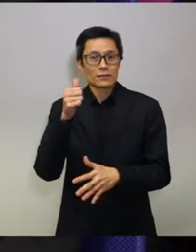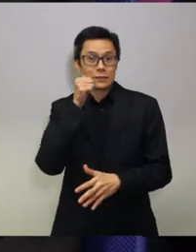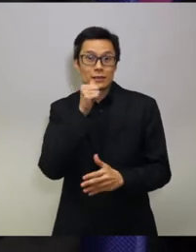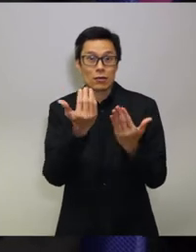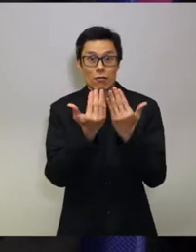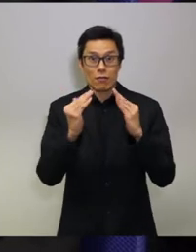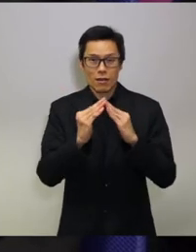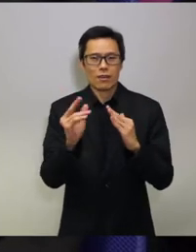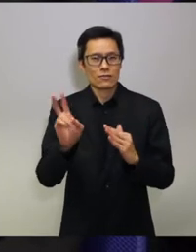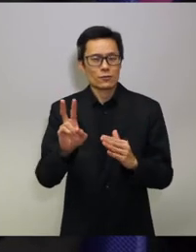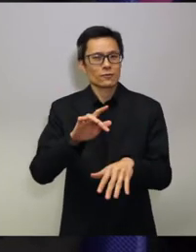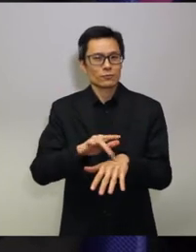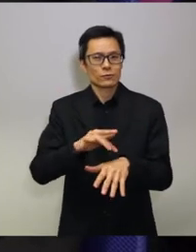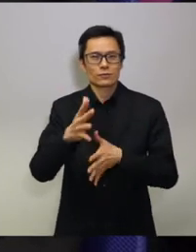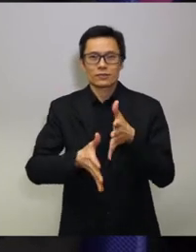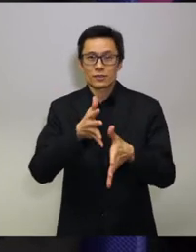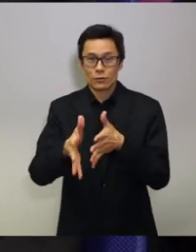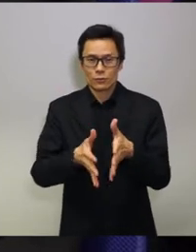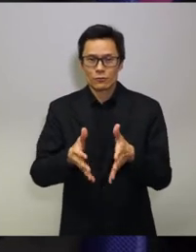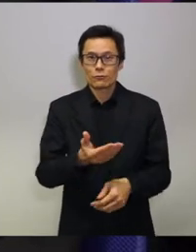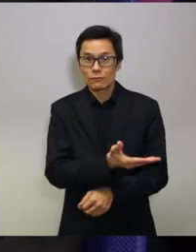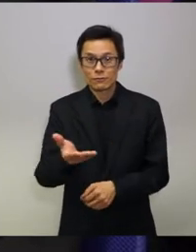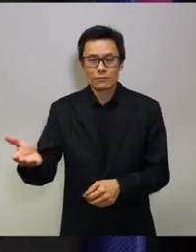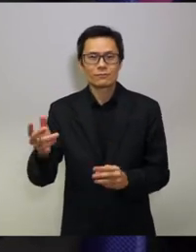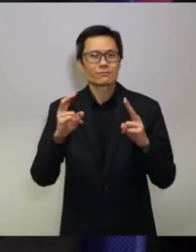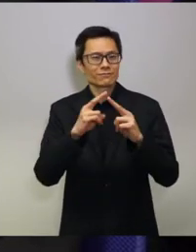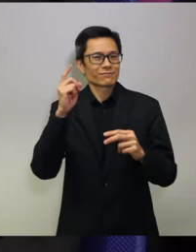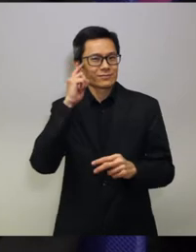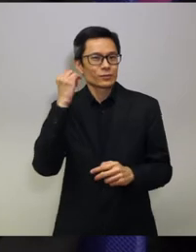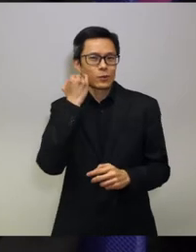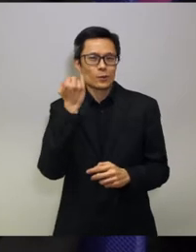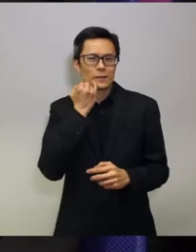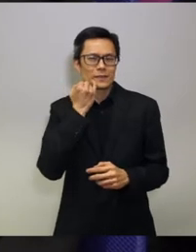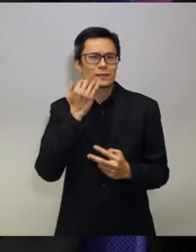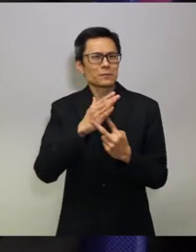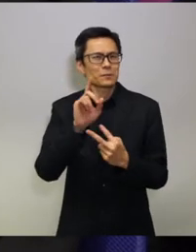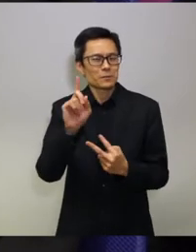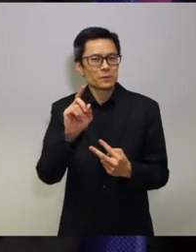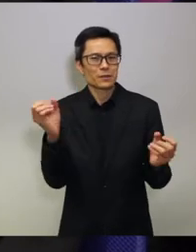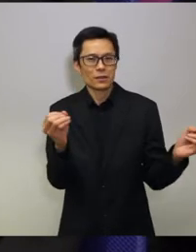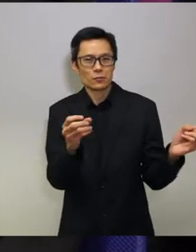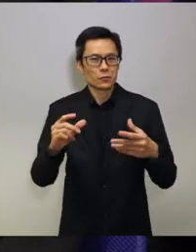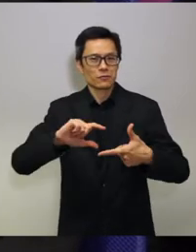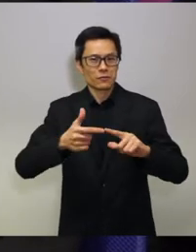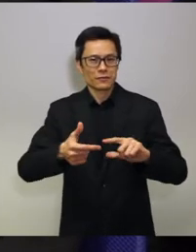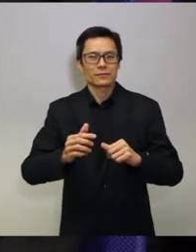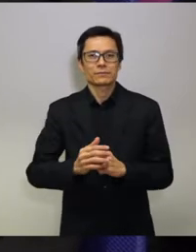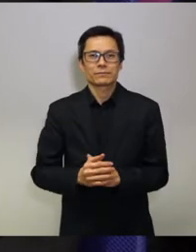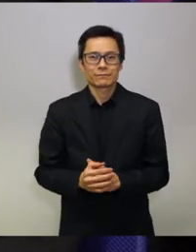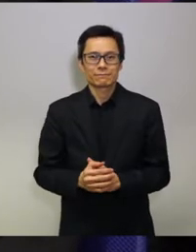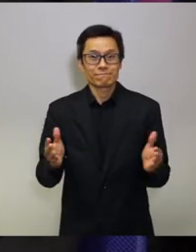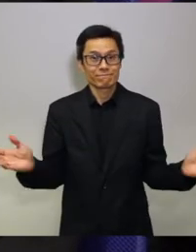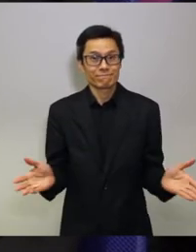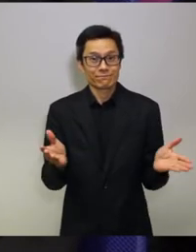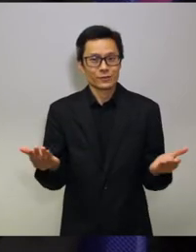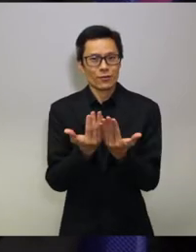生可以接觸到手語，同時咧亦都讓到佢哋認識聽障人士嘅特性，同埋知道點樣同聽障人士溝通，